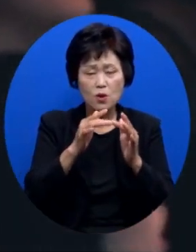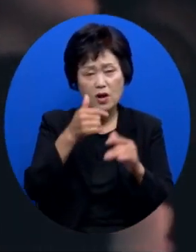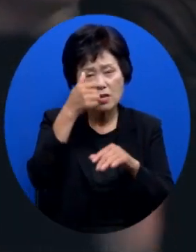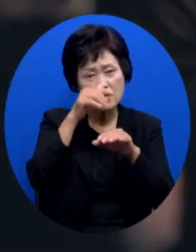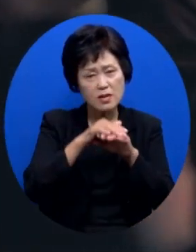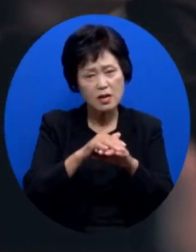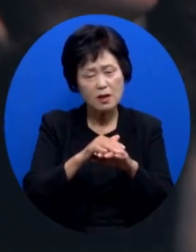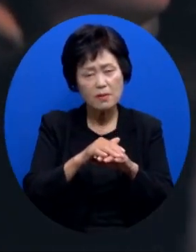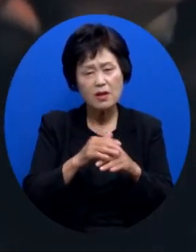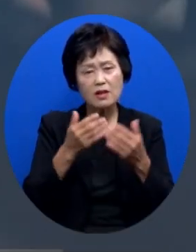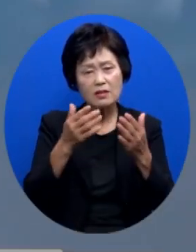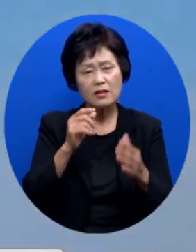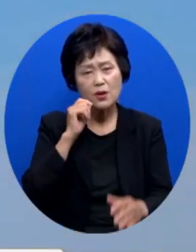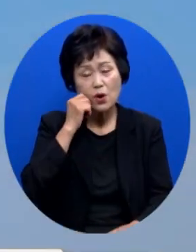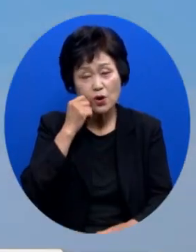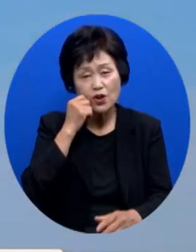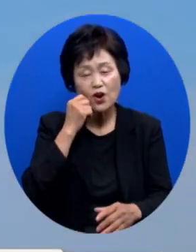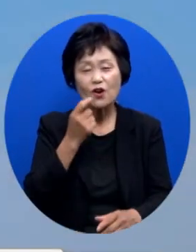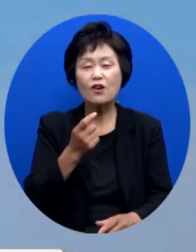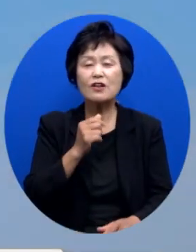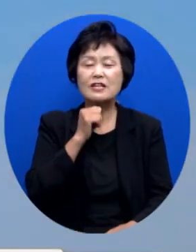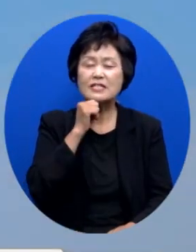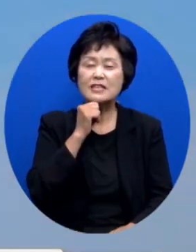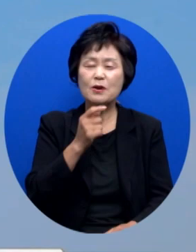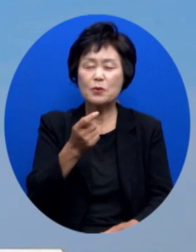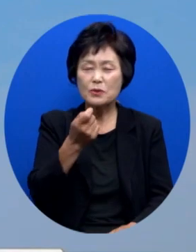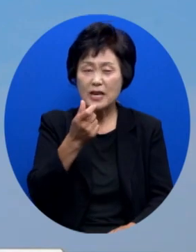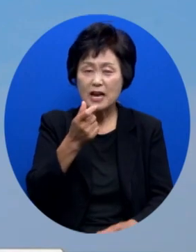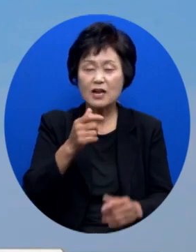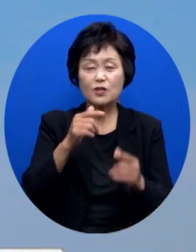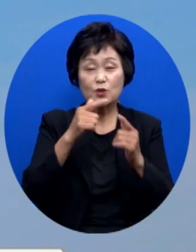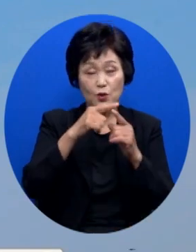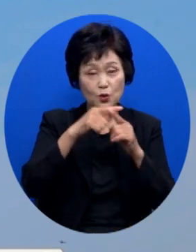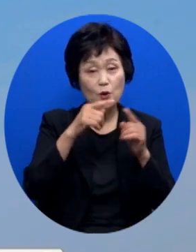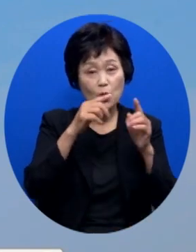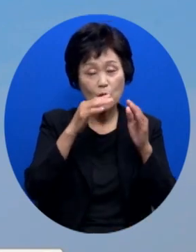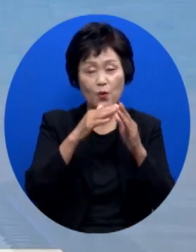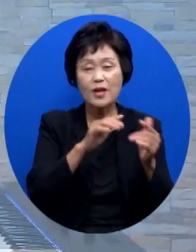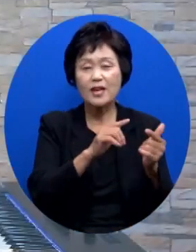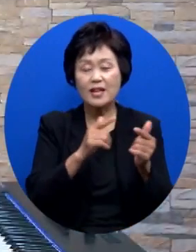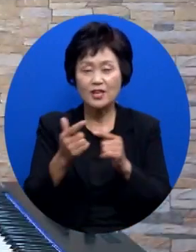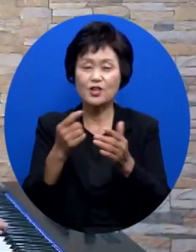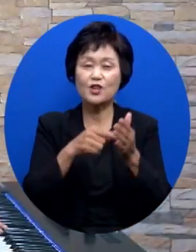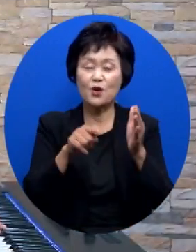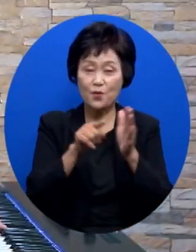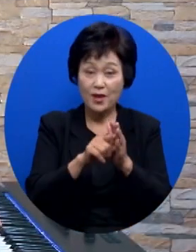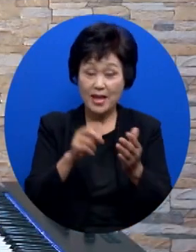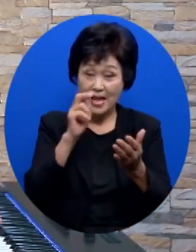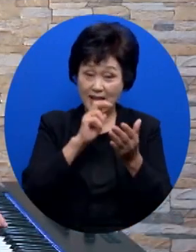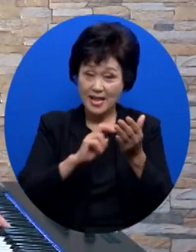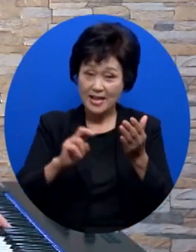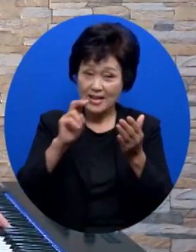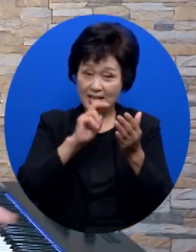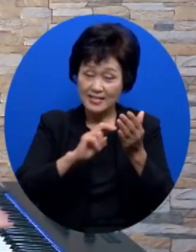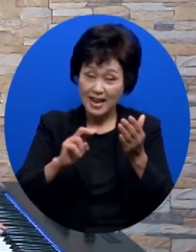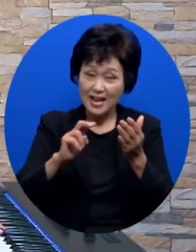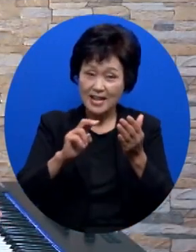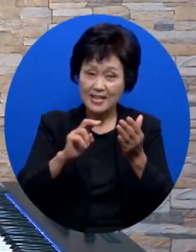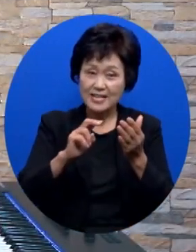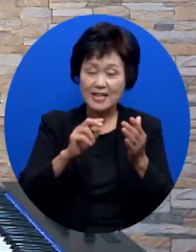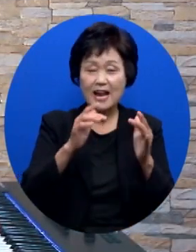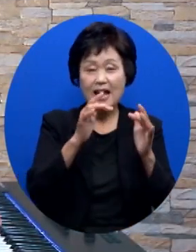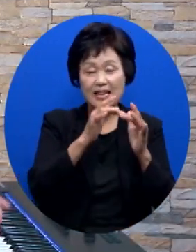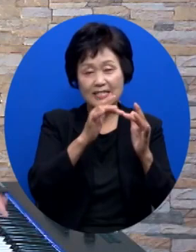교회들. 예람워십은 저작권 없는 음악과 찬양 영상 등을 무료로 제공해 교회들을 돕는 데